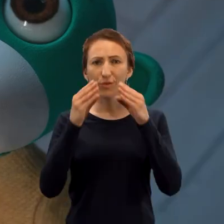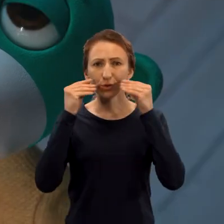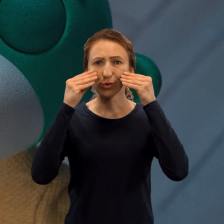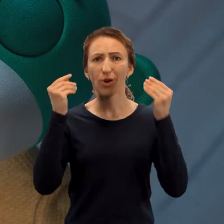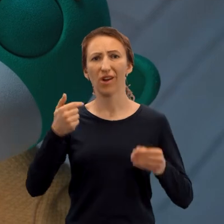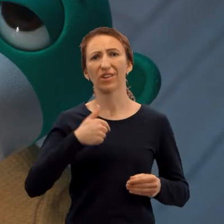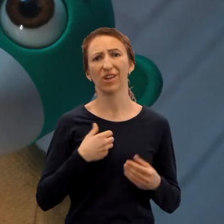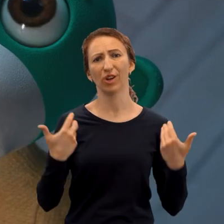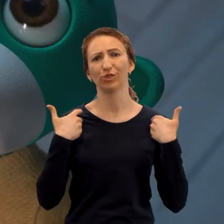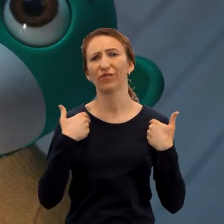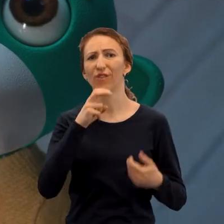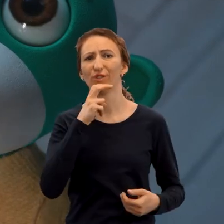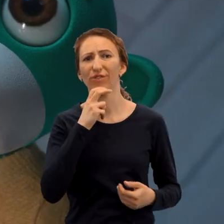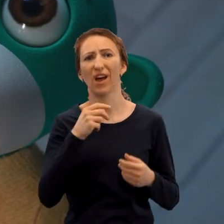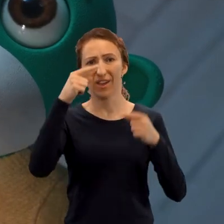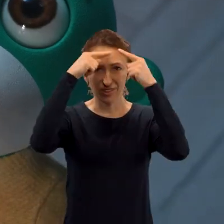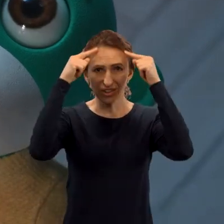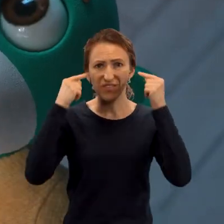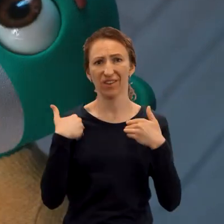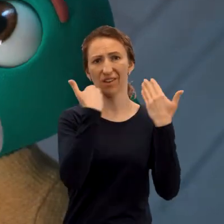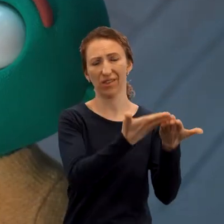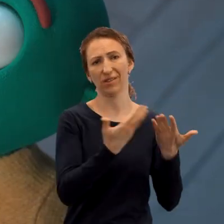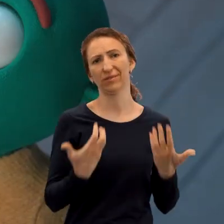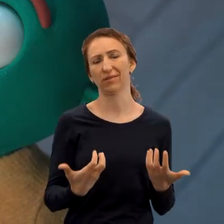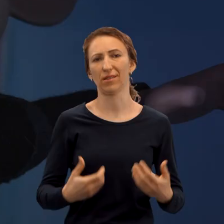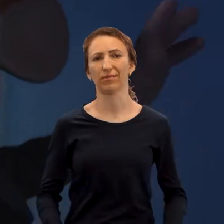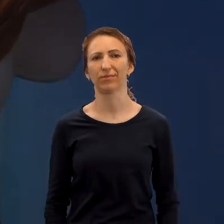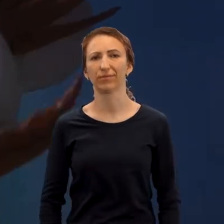Chcę przynieść żywą wodę dla treflinki, wujciu.